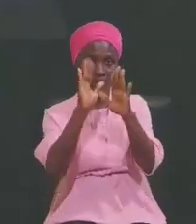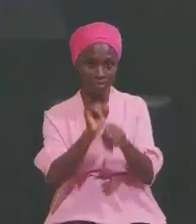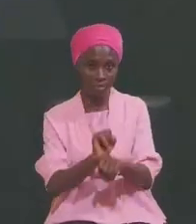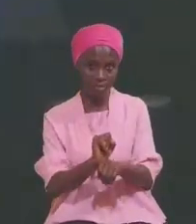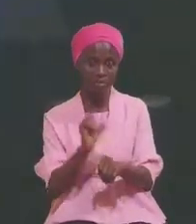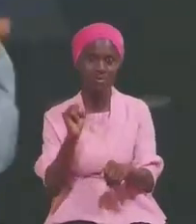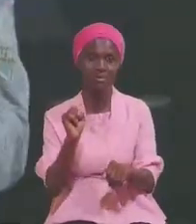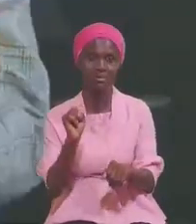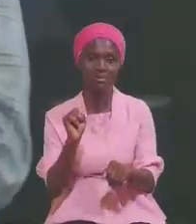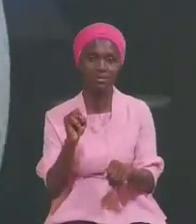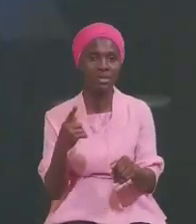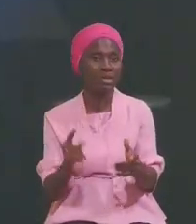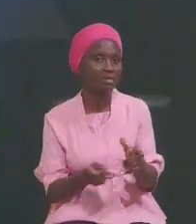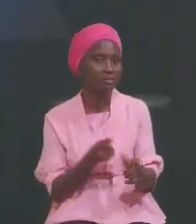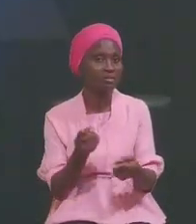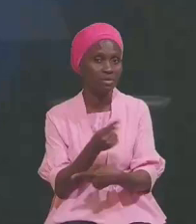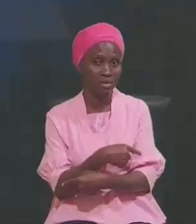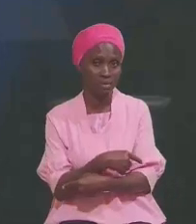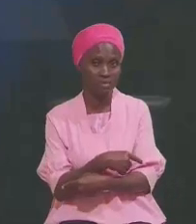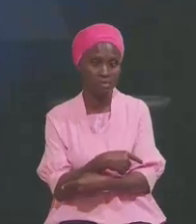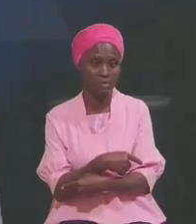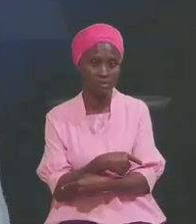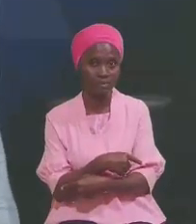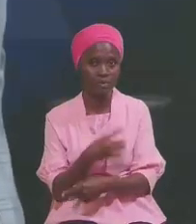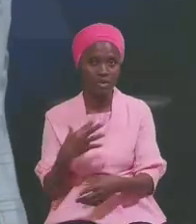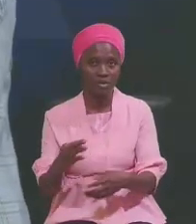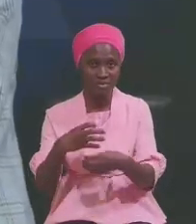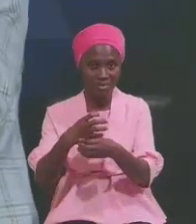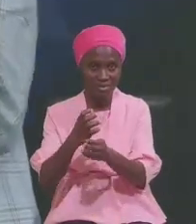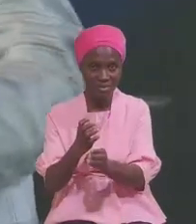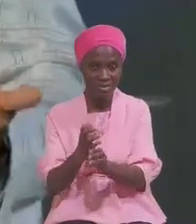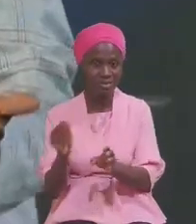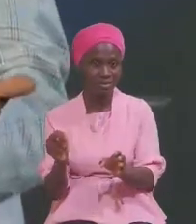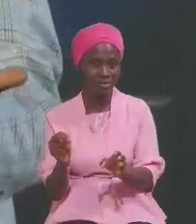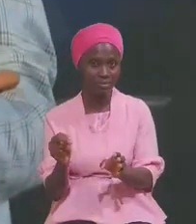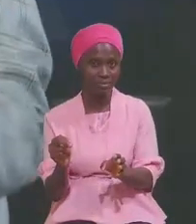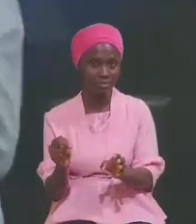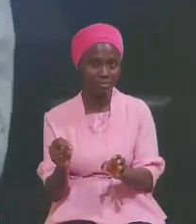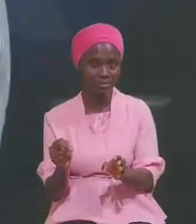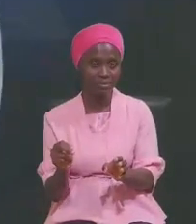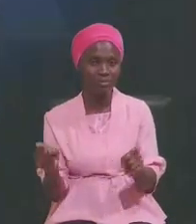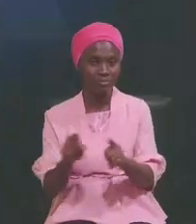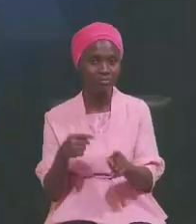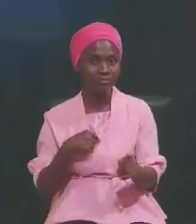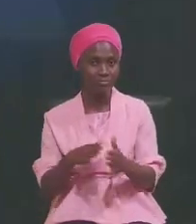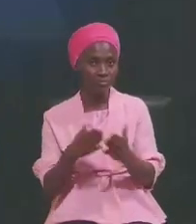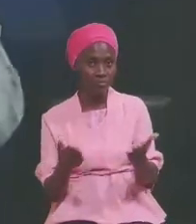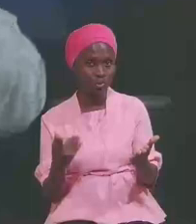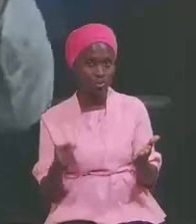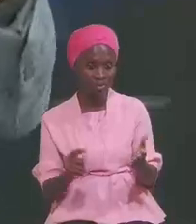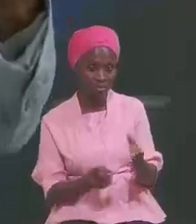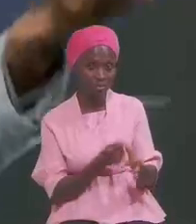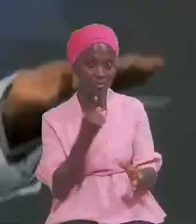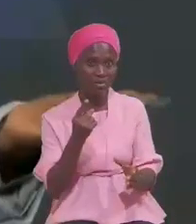Le premier jour de la création, comme on ouvre la première page de la Bible, on voit